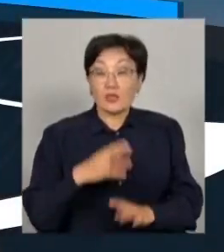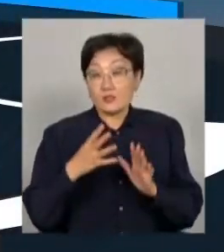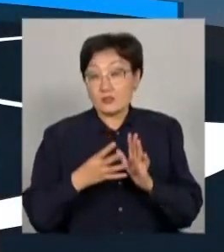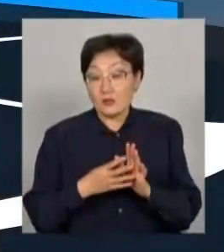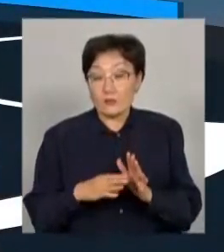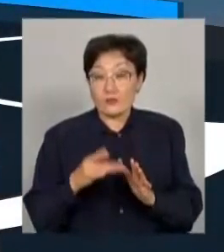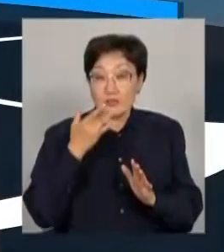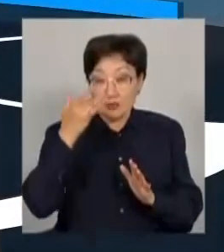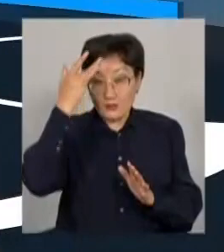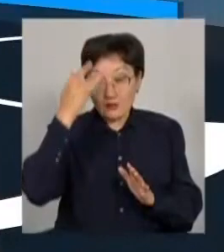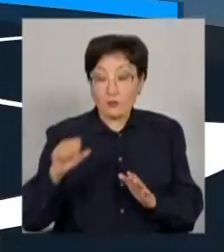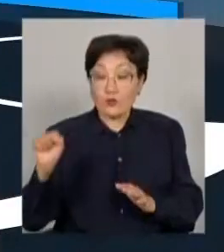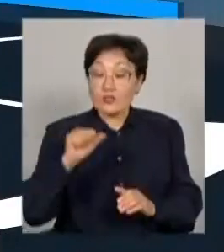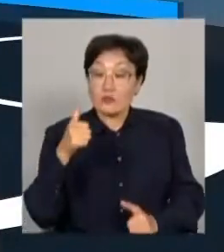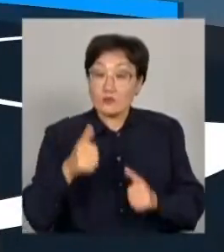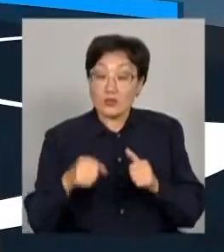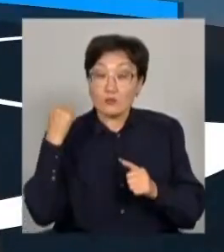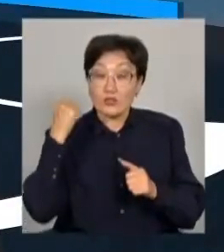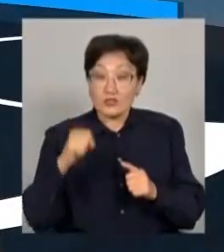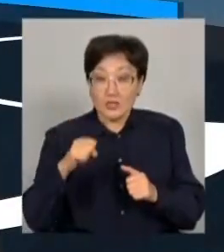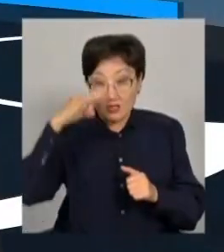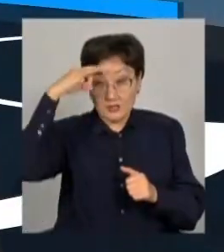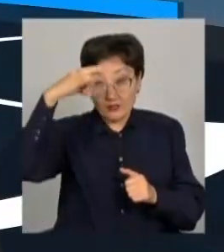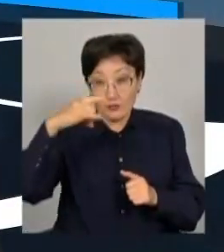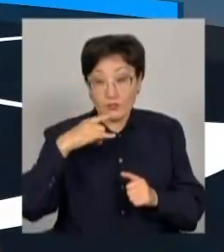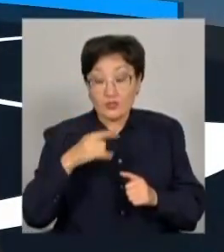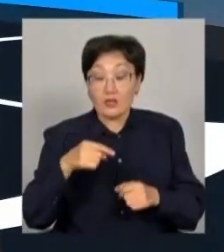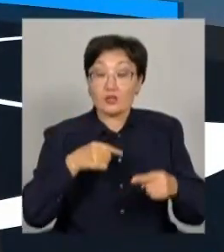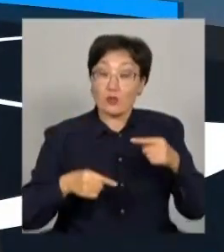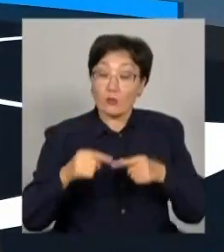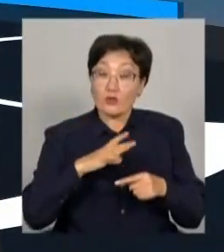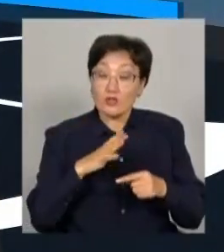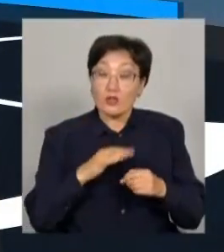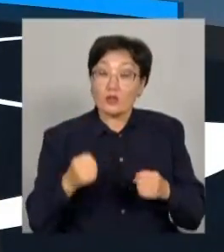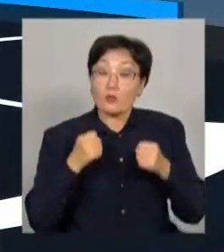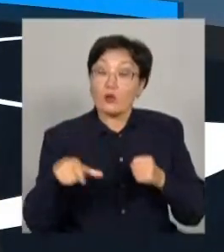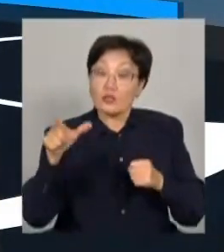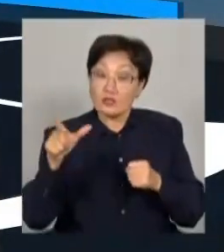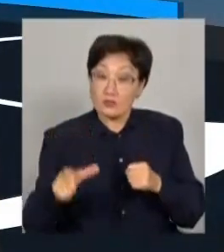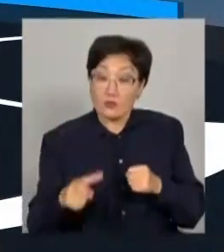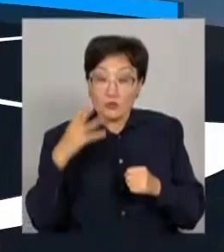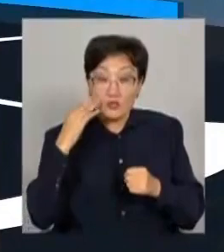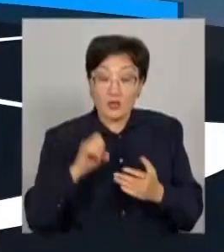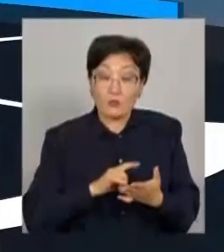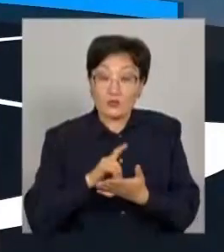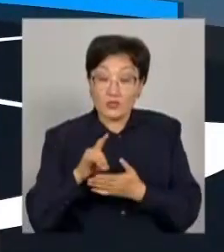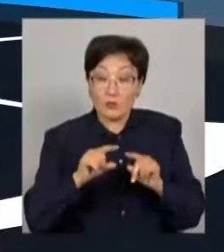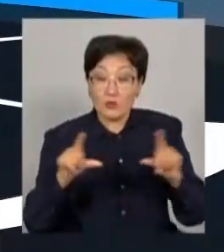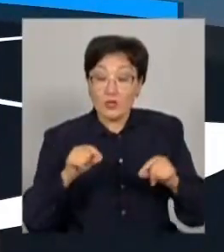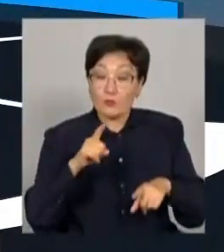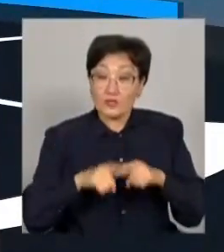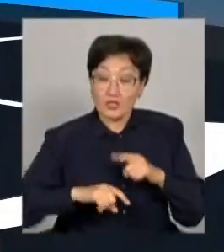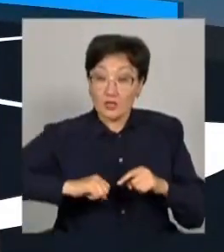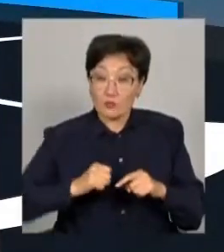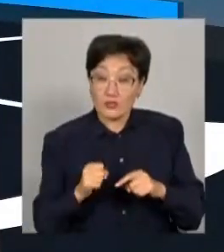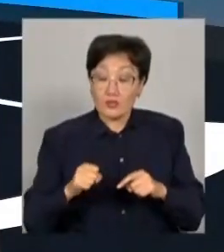19-шы жазғы Азия ойындарының женгпаздары елге оралды. Ел абыройын асқақтатқан спортшыларды Алматы әуежайынан туған туыс,